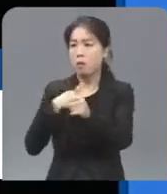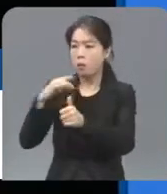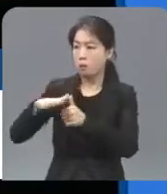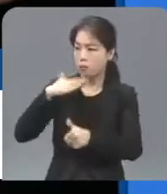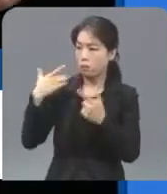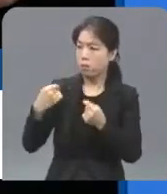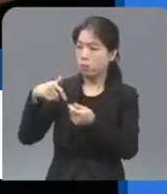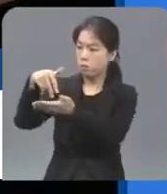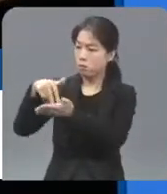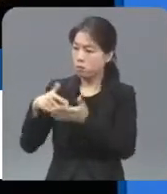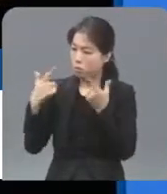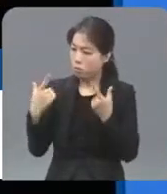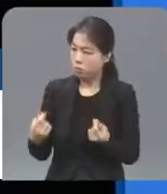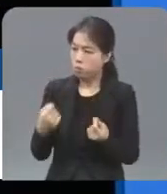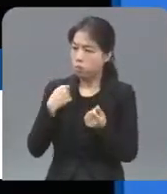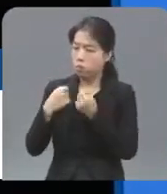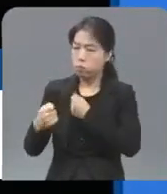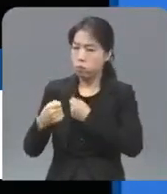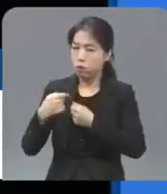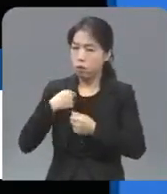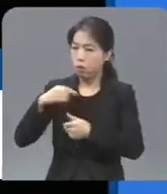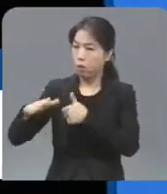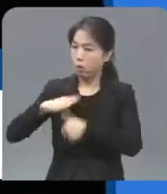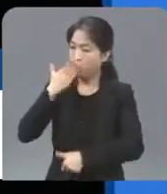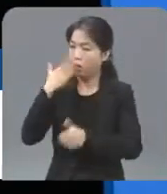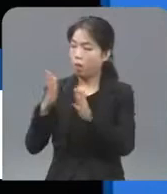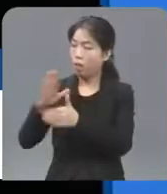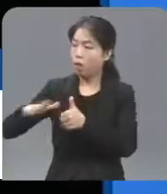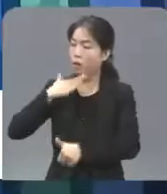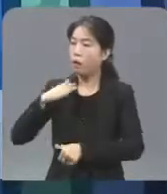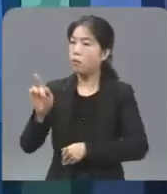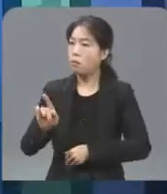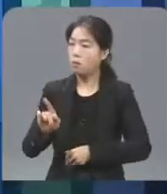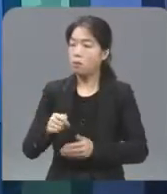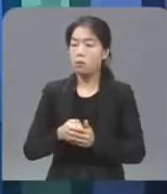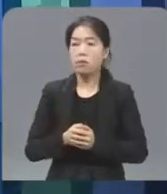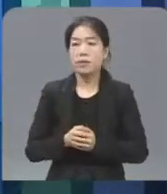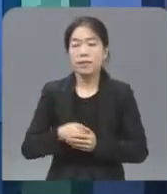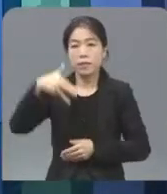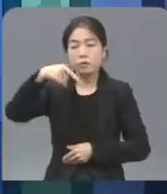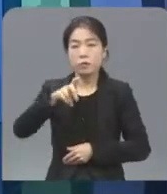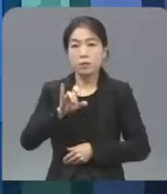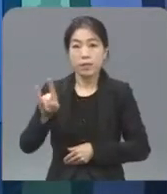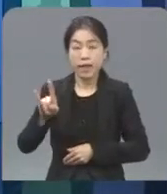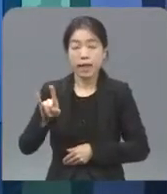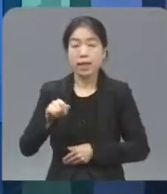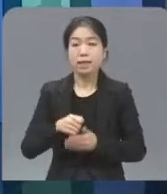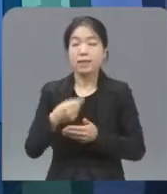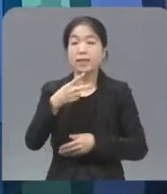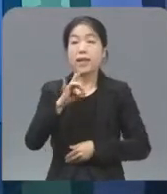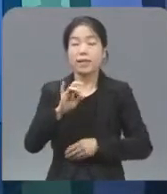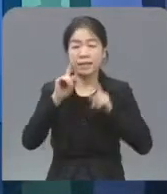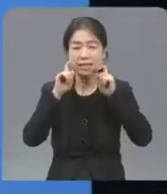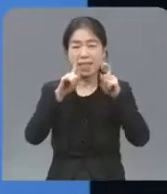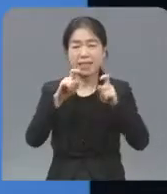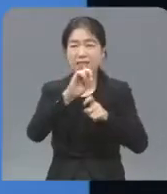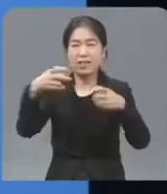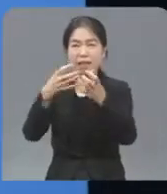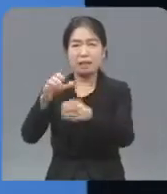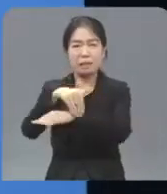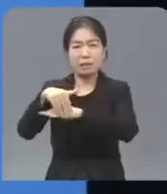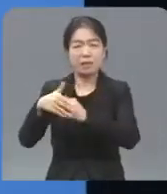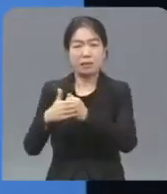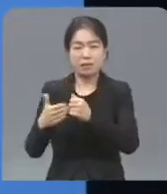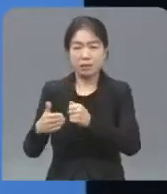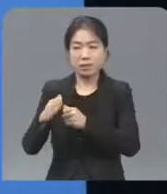같은 당 입장에서 그렇게 동조해 가지로 음경 타게 얻고자 하십니까 춤이 후보는 대장 지구 옥은 야권의 전략 이라며